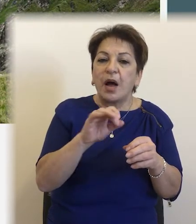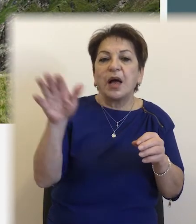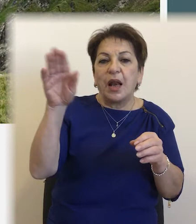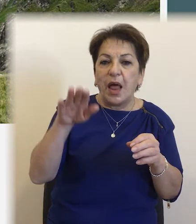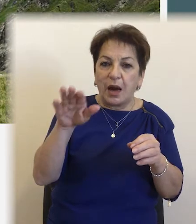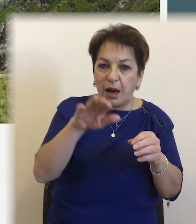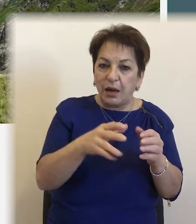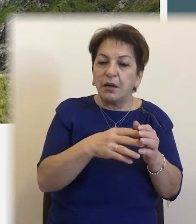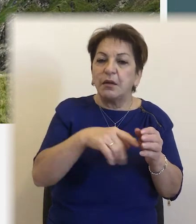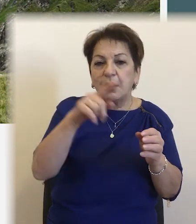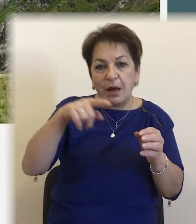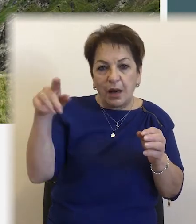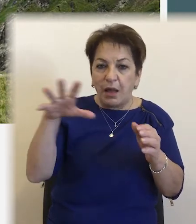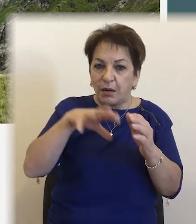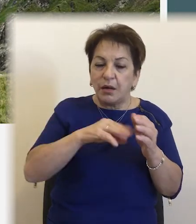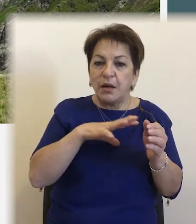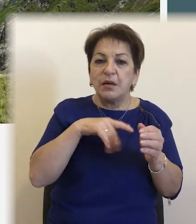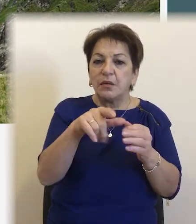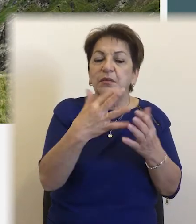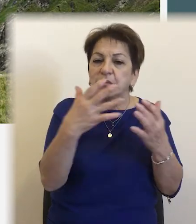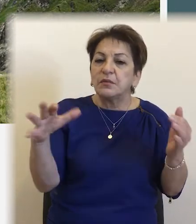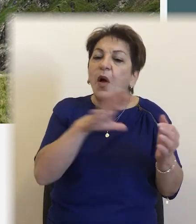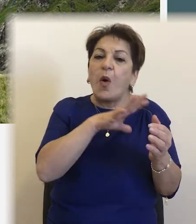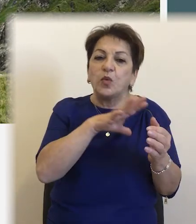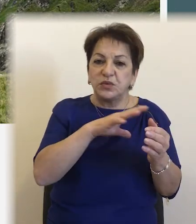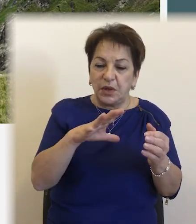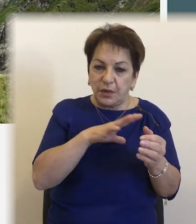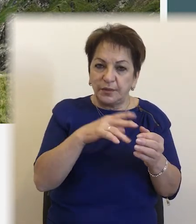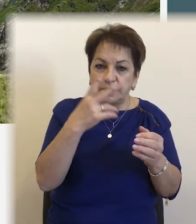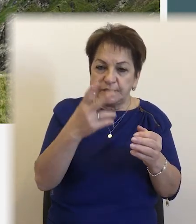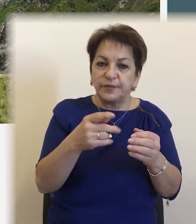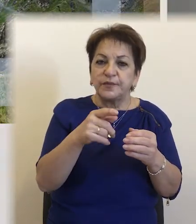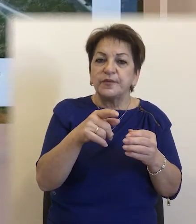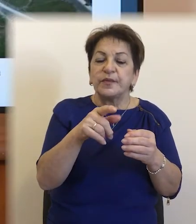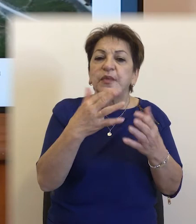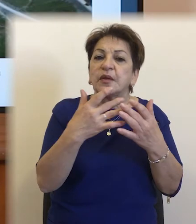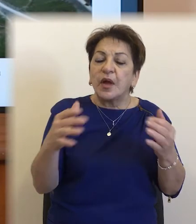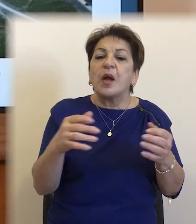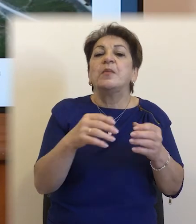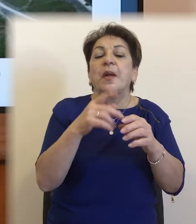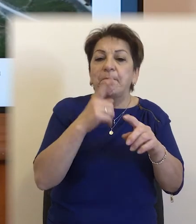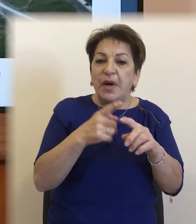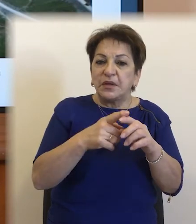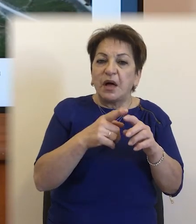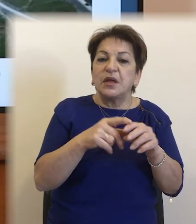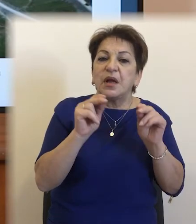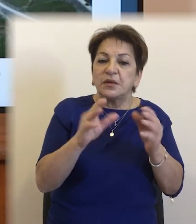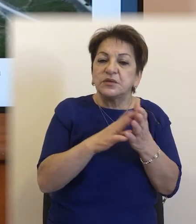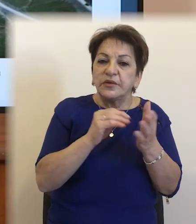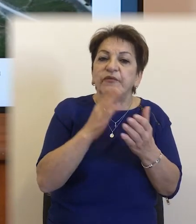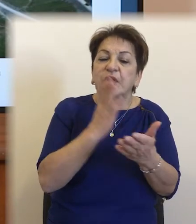լերները, որոնք հարուստ են նևելինային սիենիտի պաշարներով։ Ազտև մետաղներից Հայաստանի